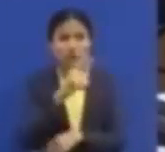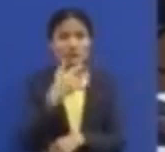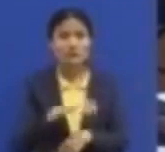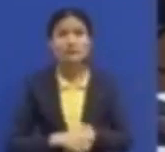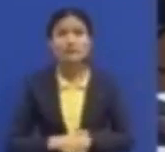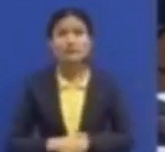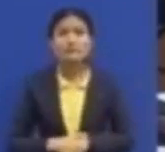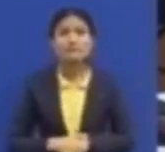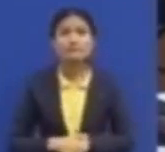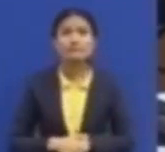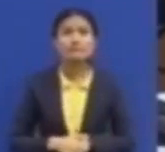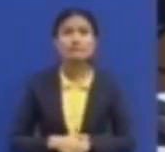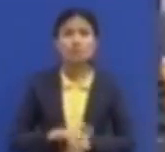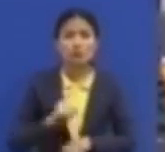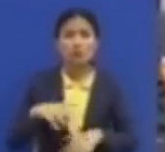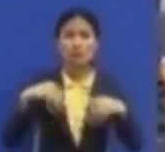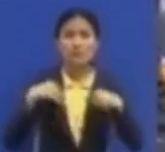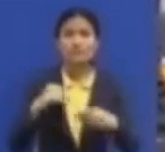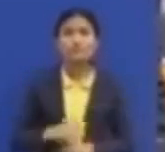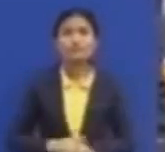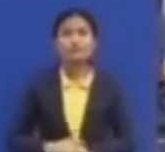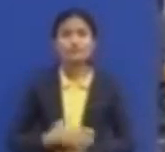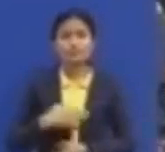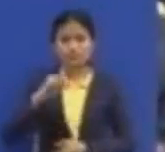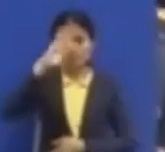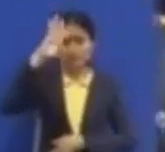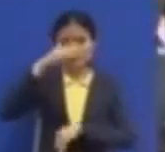ครับครับเชิญครับเชิญครับ